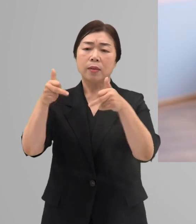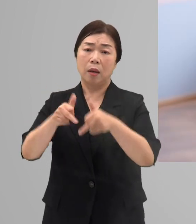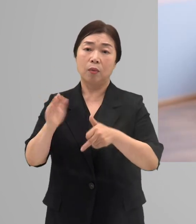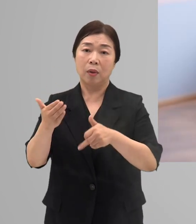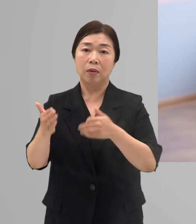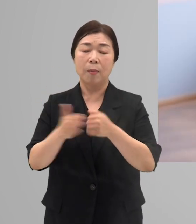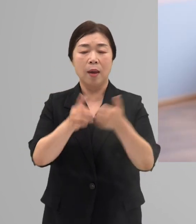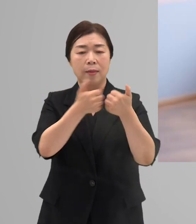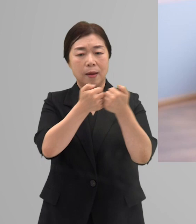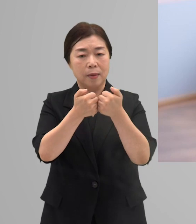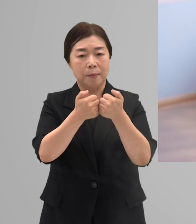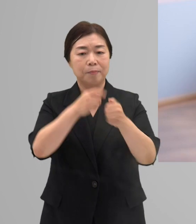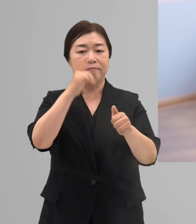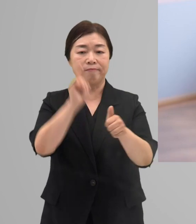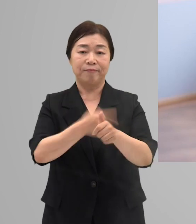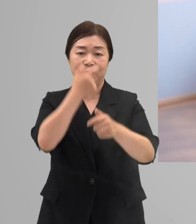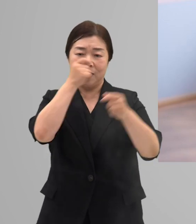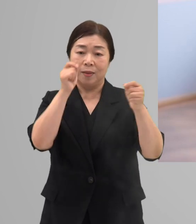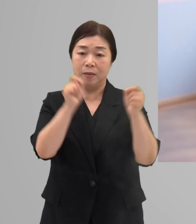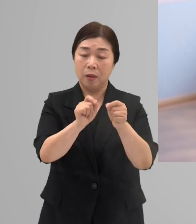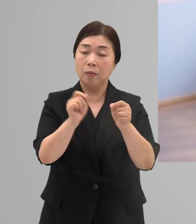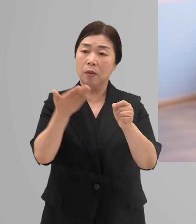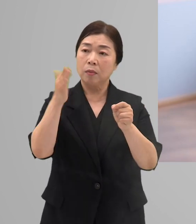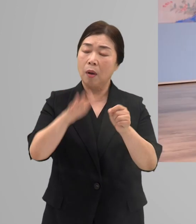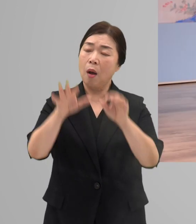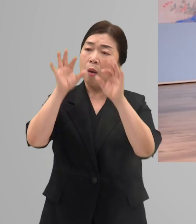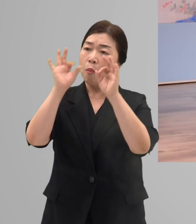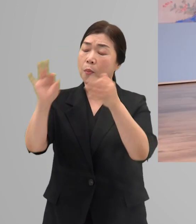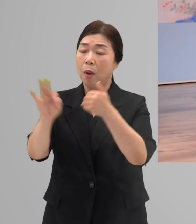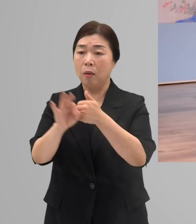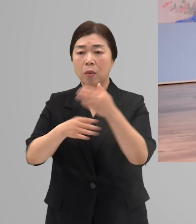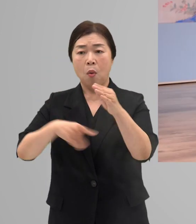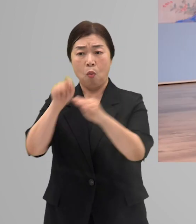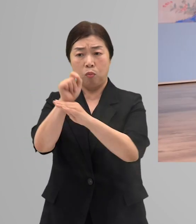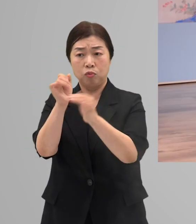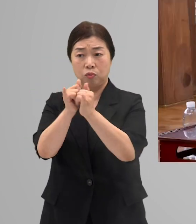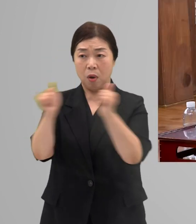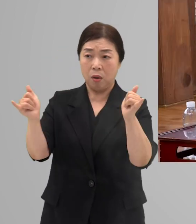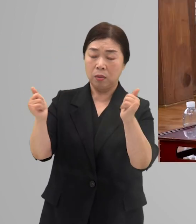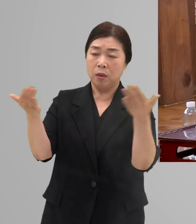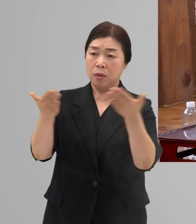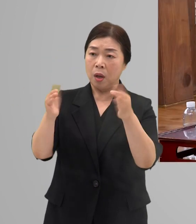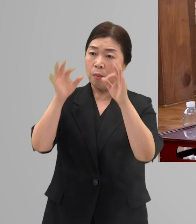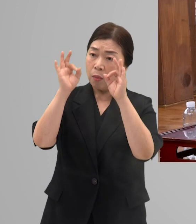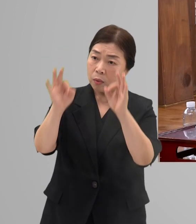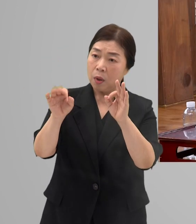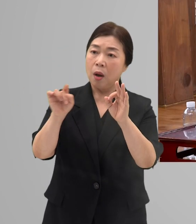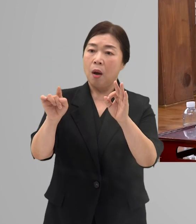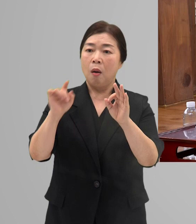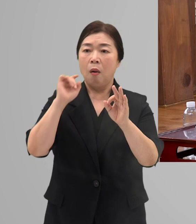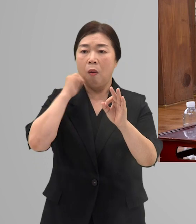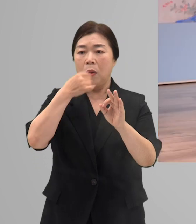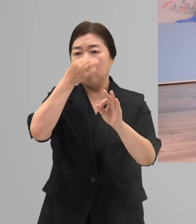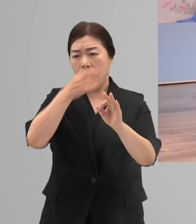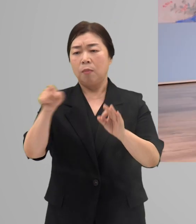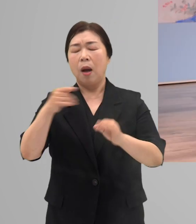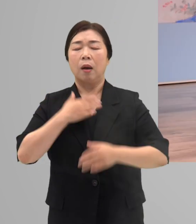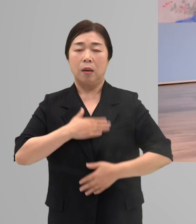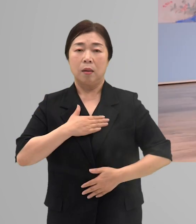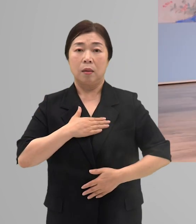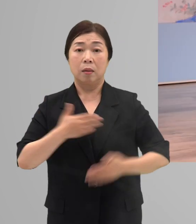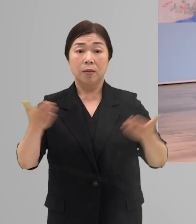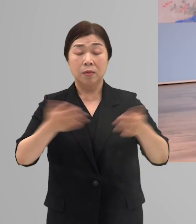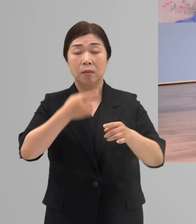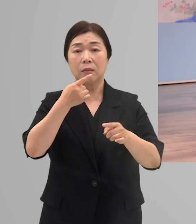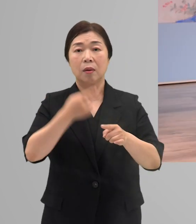받고 아무래도 친해질 수밖에 없었던 그런 환경이었는데 사실 제가 친하다 보니까 어려운 부분들을 되게 많이 봤어요. 일을